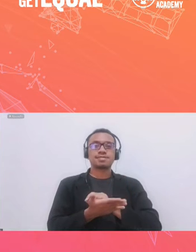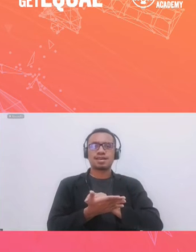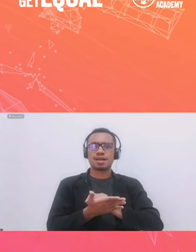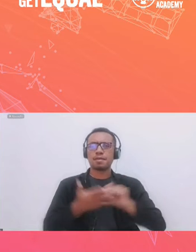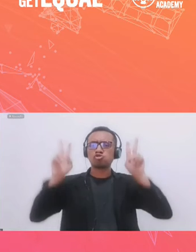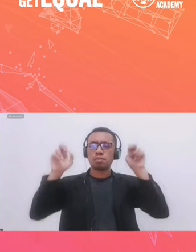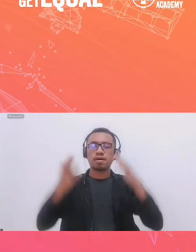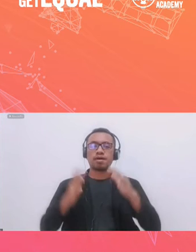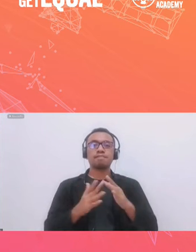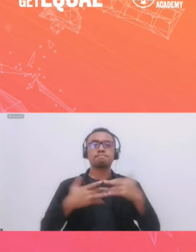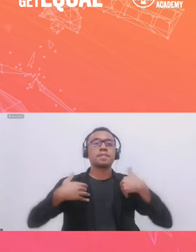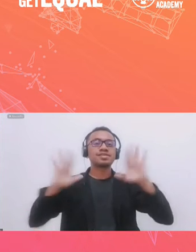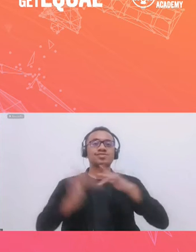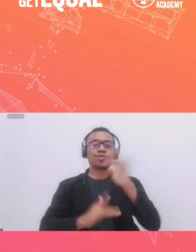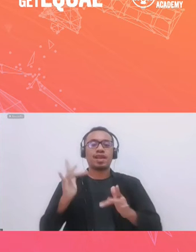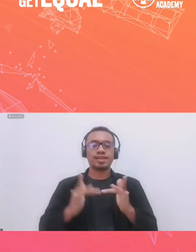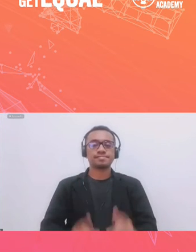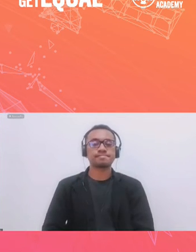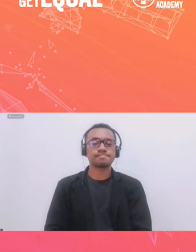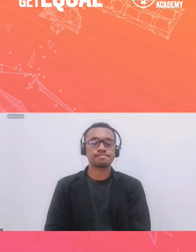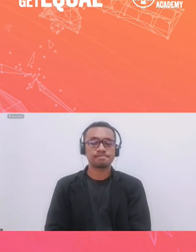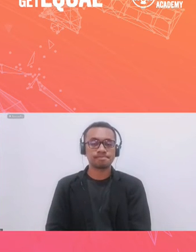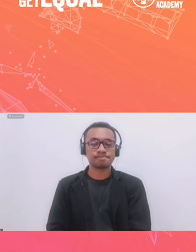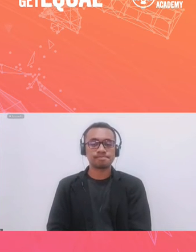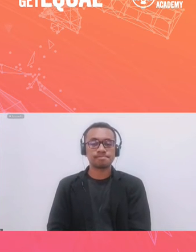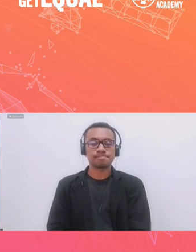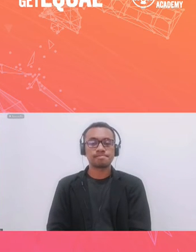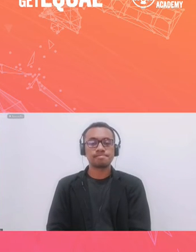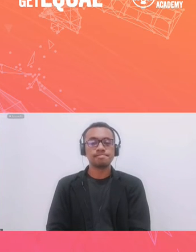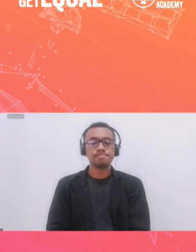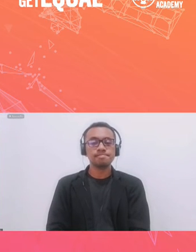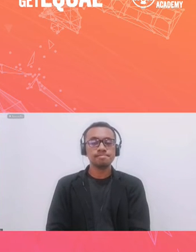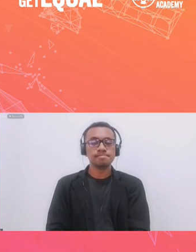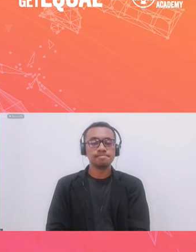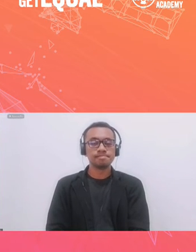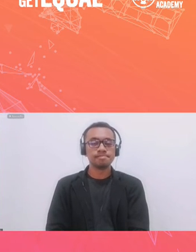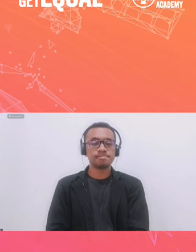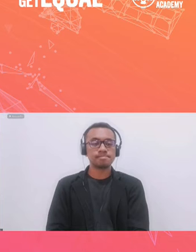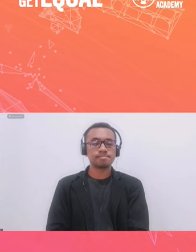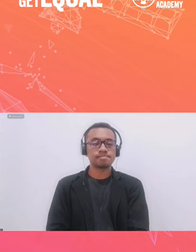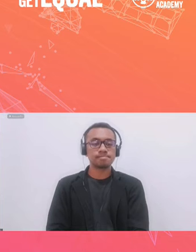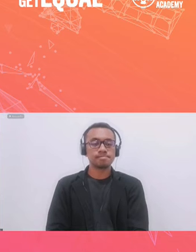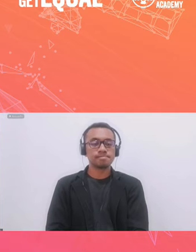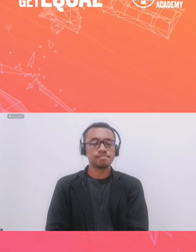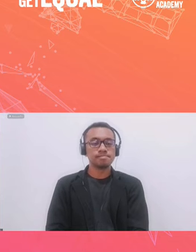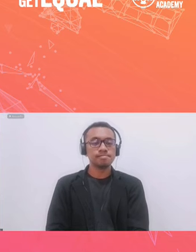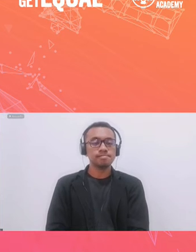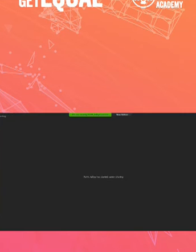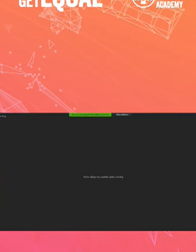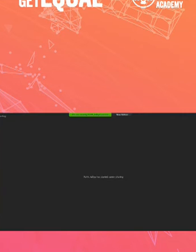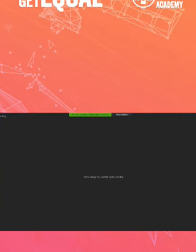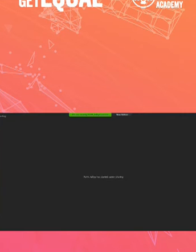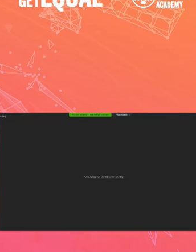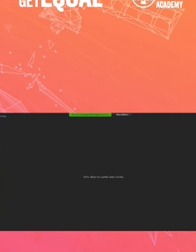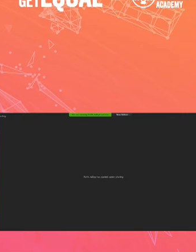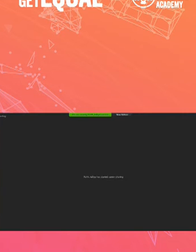oleh panitia yang saya sudah berikan ininya apa, PowerPoint-nya ya. Saya mau sharing